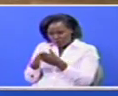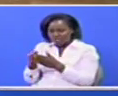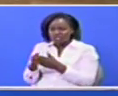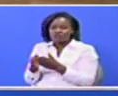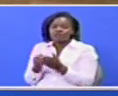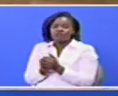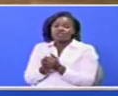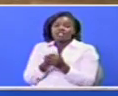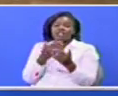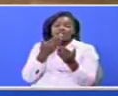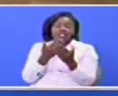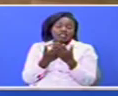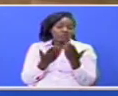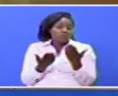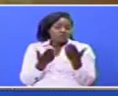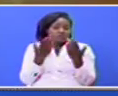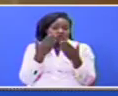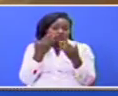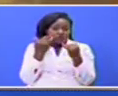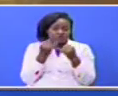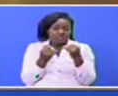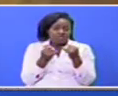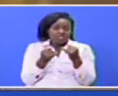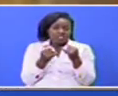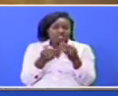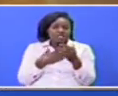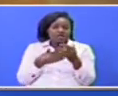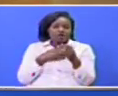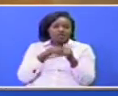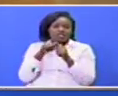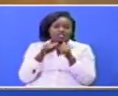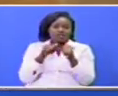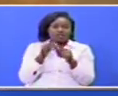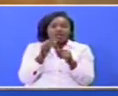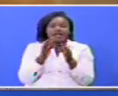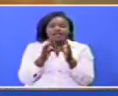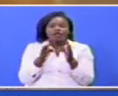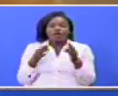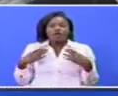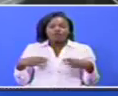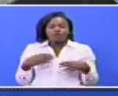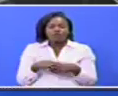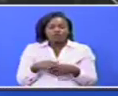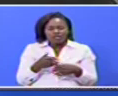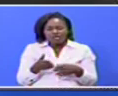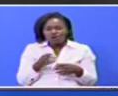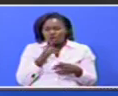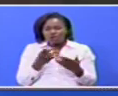sana. Kumalizia labda Ayub, kabla tufunge mahojiano yetu, ujumbe wako kwa wananchi katika msimu huu? Msimu huu